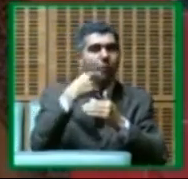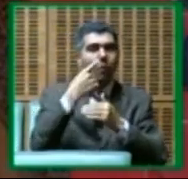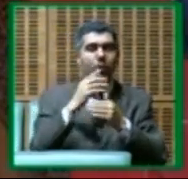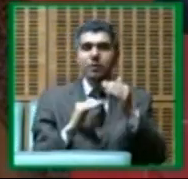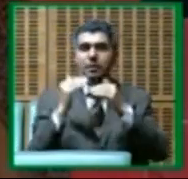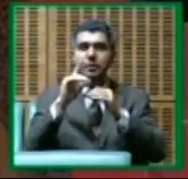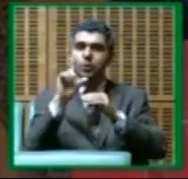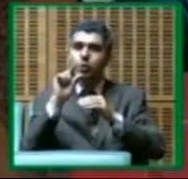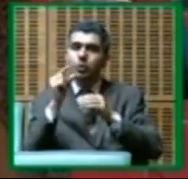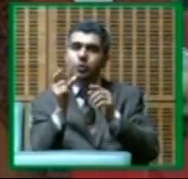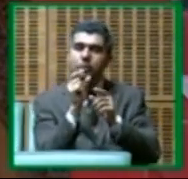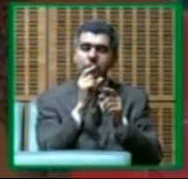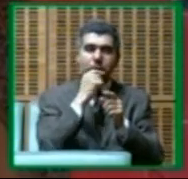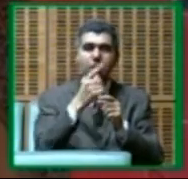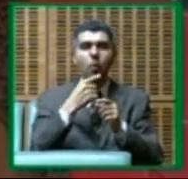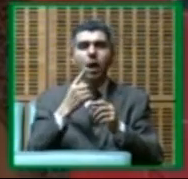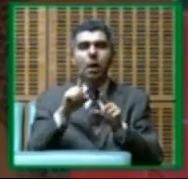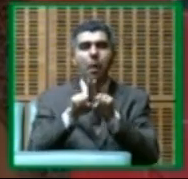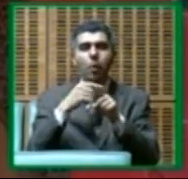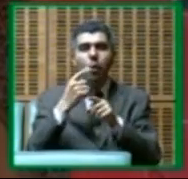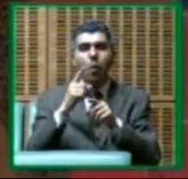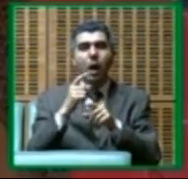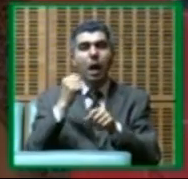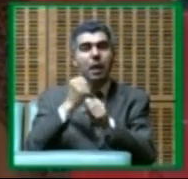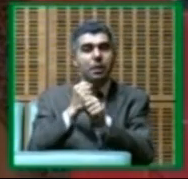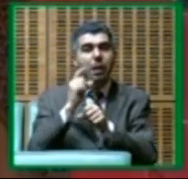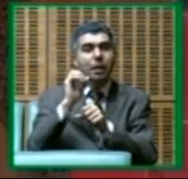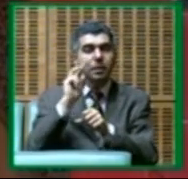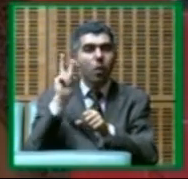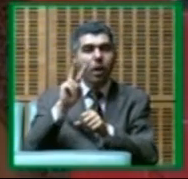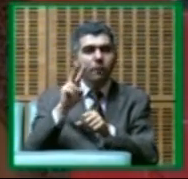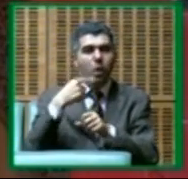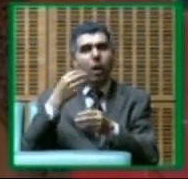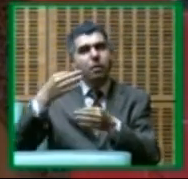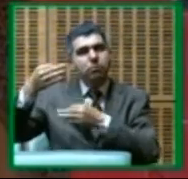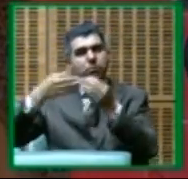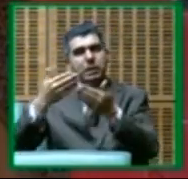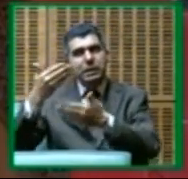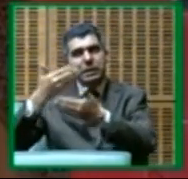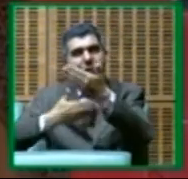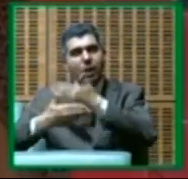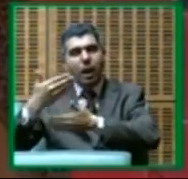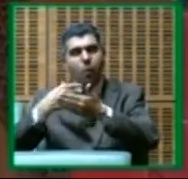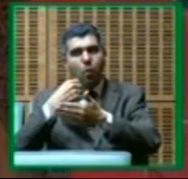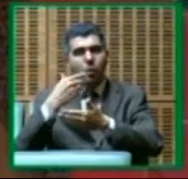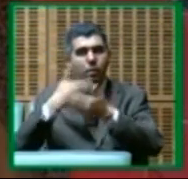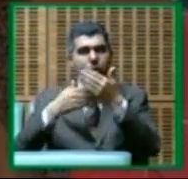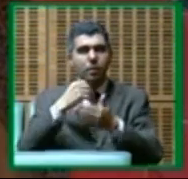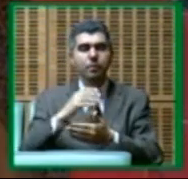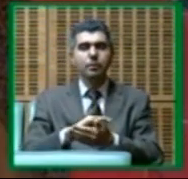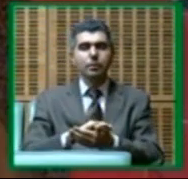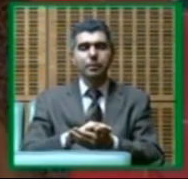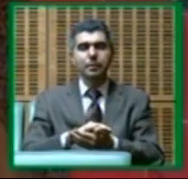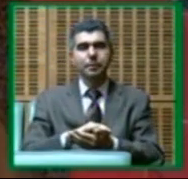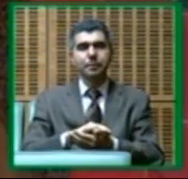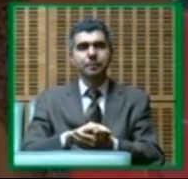يعني اللي كيهمني هي العملية يعني في الشمولية ديالها، أما إذا كانت حالات نقدروا نعالجوها غير غير غير أنا وياك إذا كانت حالات يعني اللي